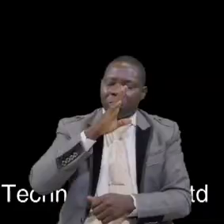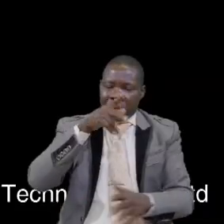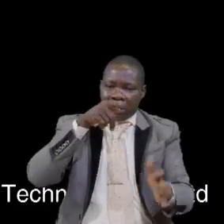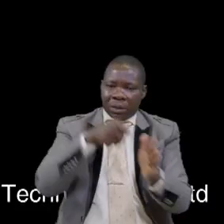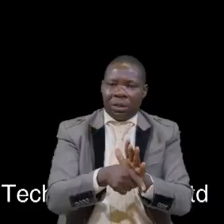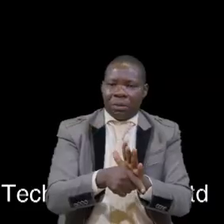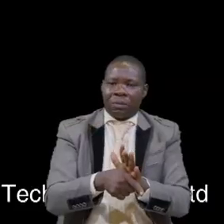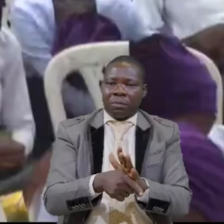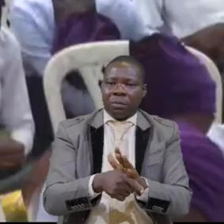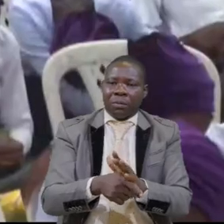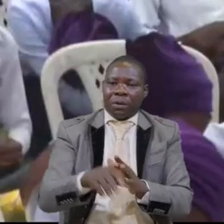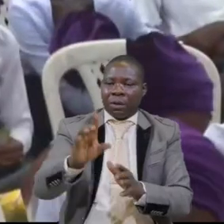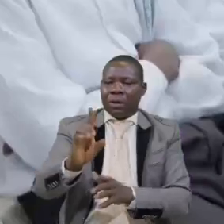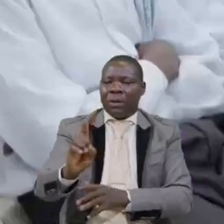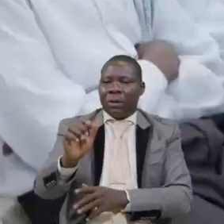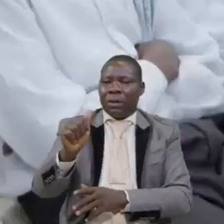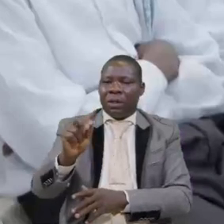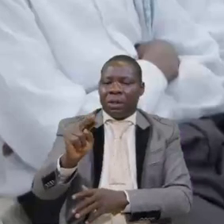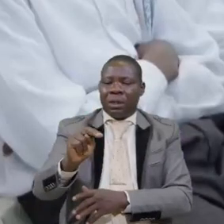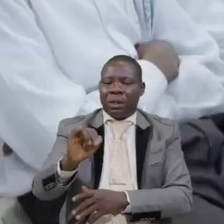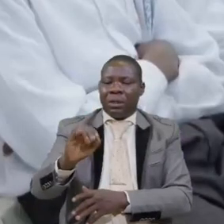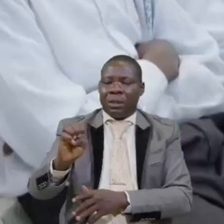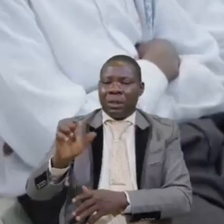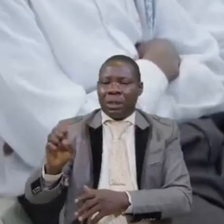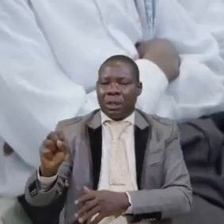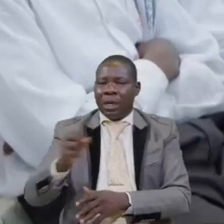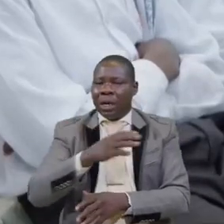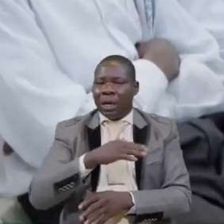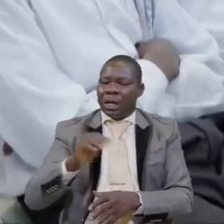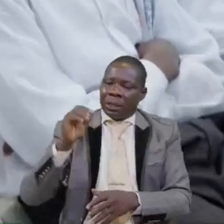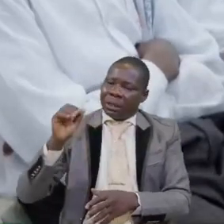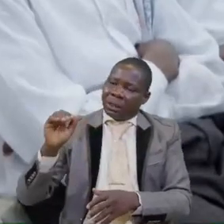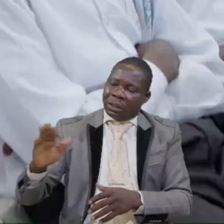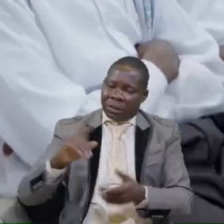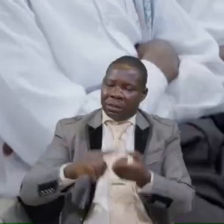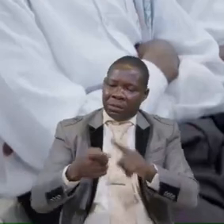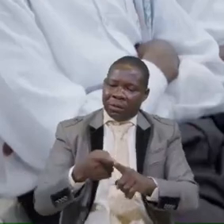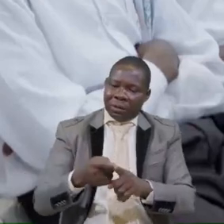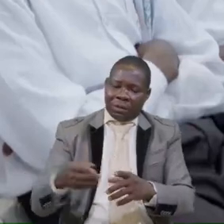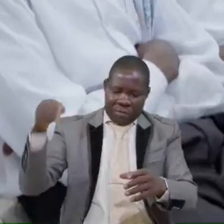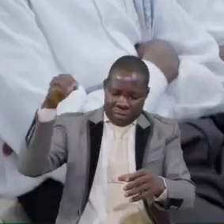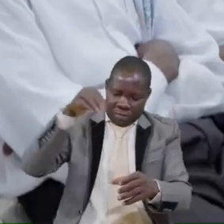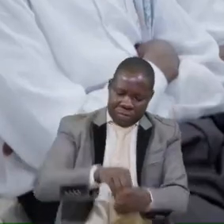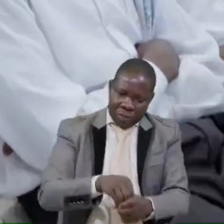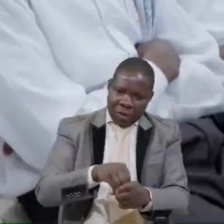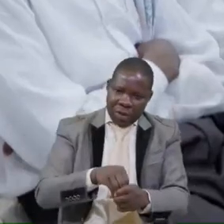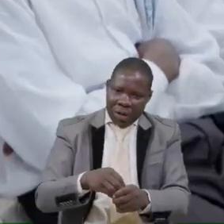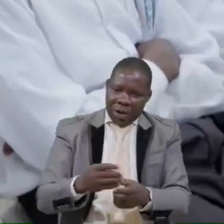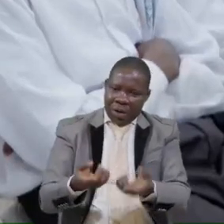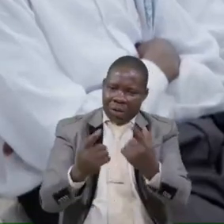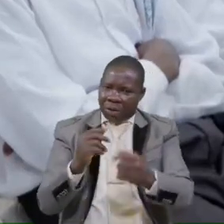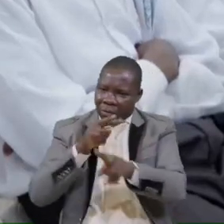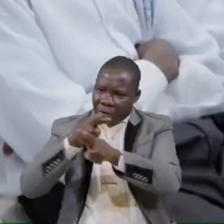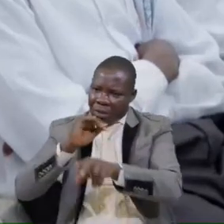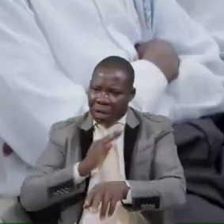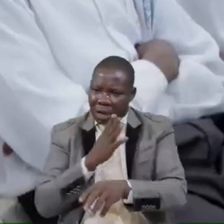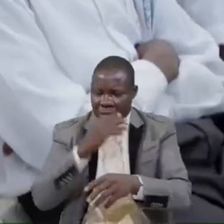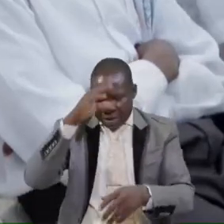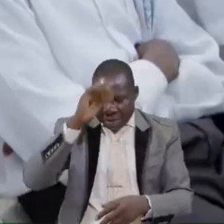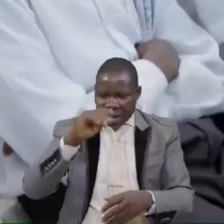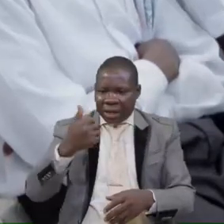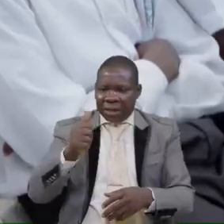Shadrach, Meshach et Abednego, y compris. Voyez, venez voir notre homme. 10 fois supérieur. Dans